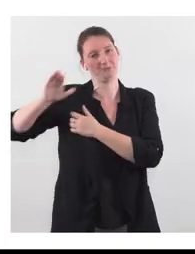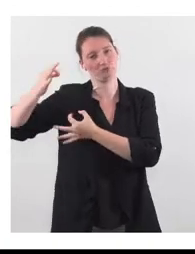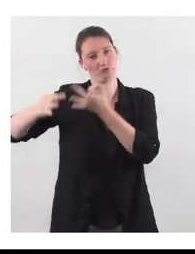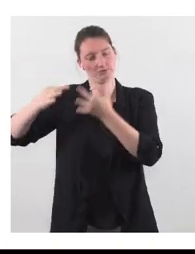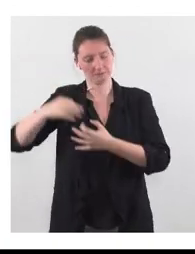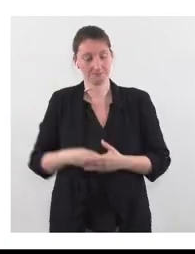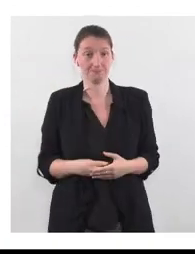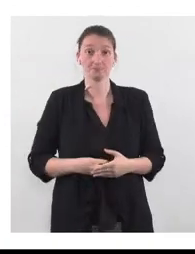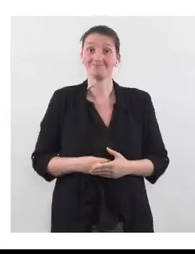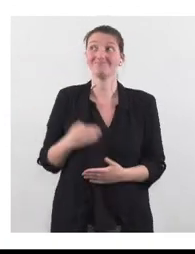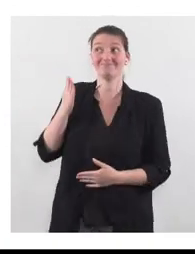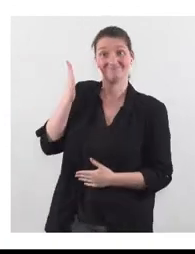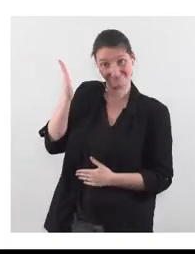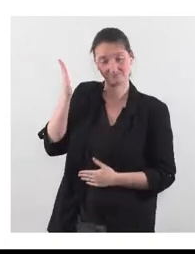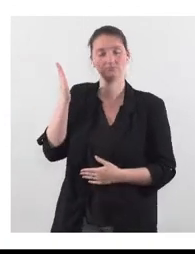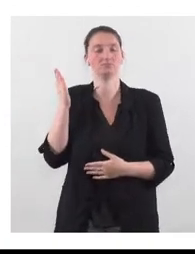Et cette Cour